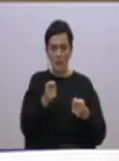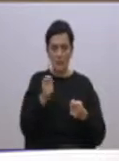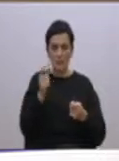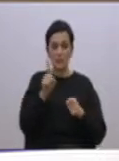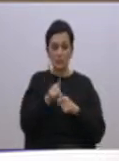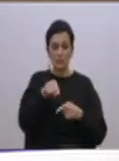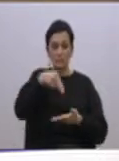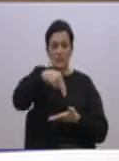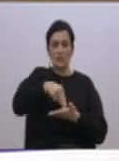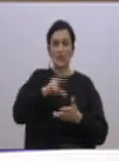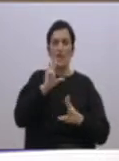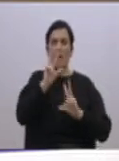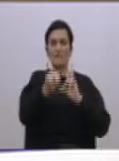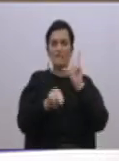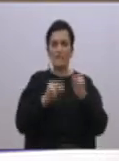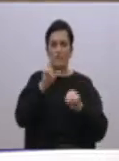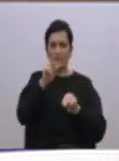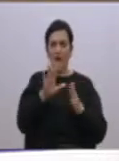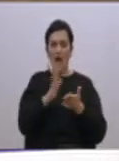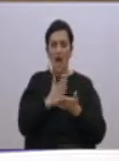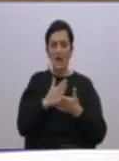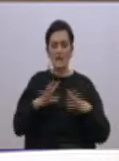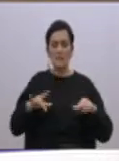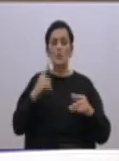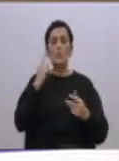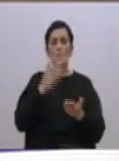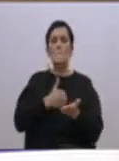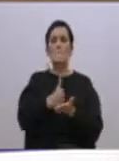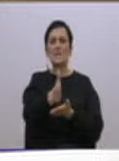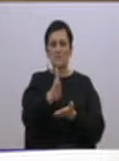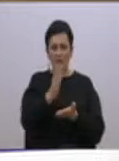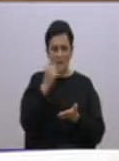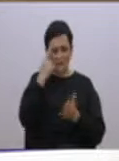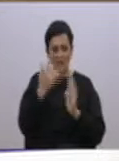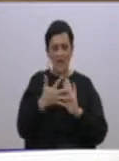არის ხოლმე ასეთი სპეკულაცია, ნუ ხა მიზანი გასაგებია რომ ნეგატიური განსხვავები